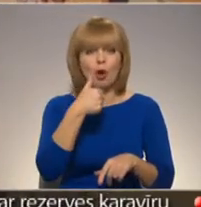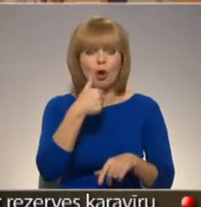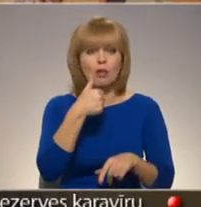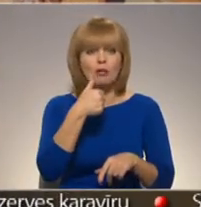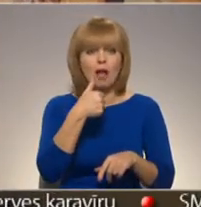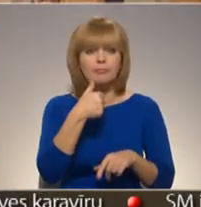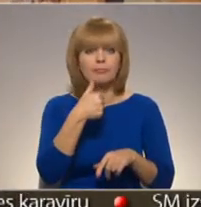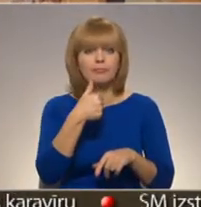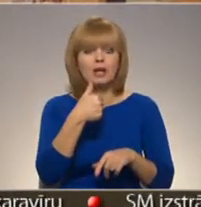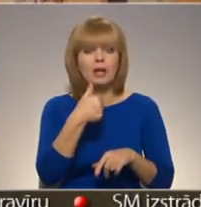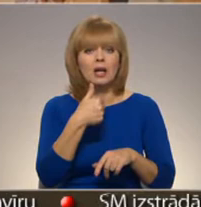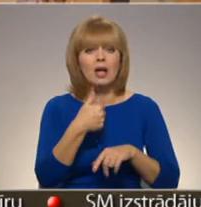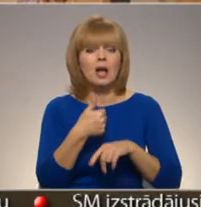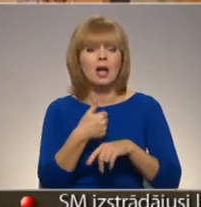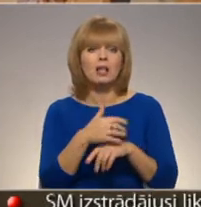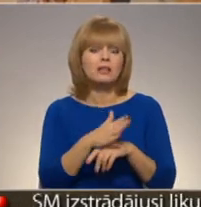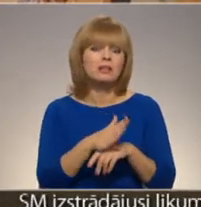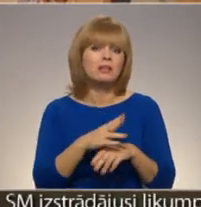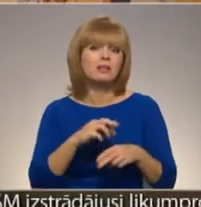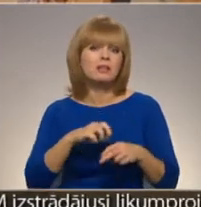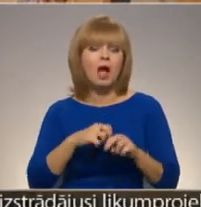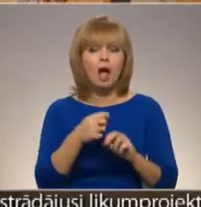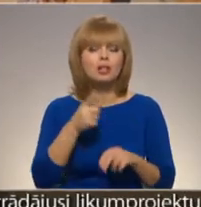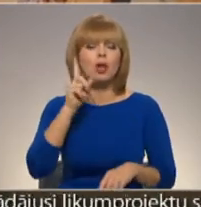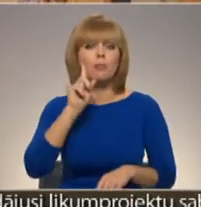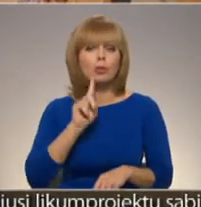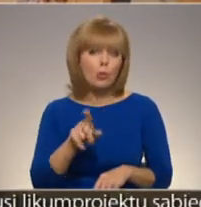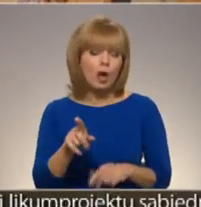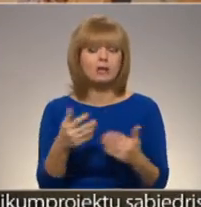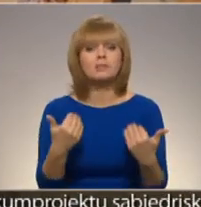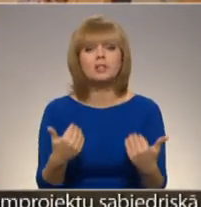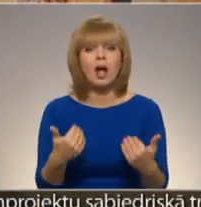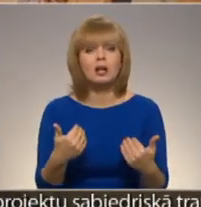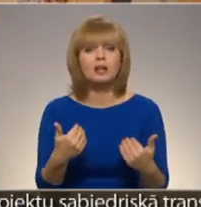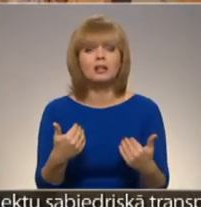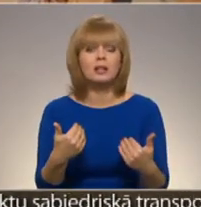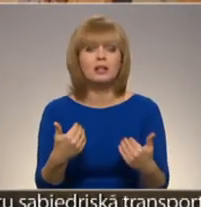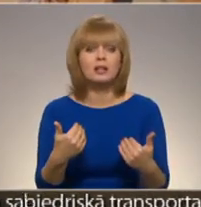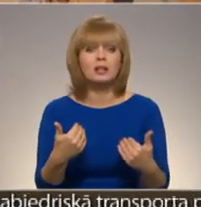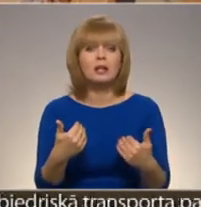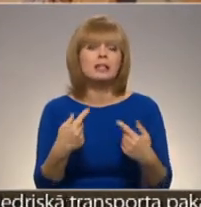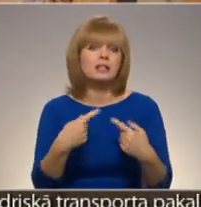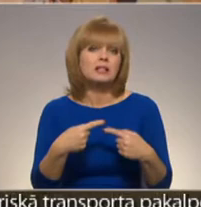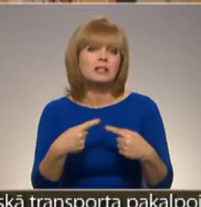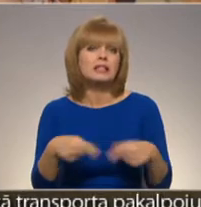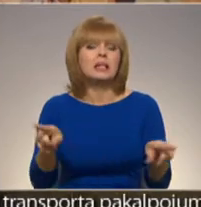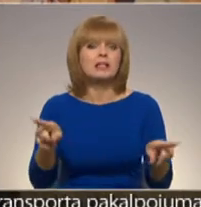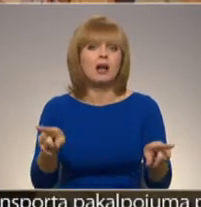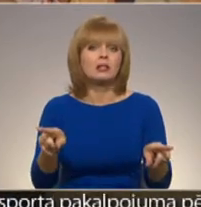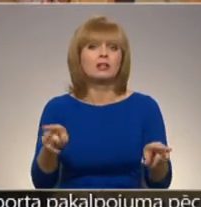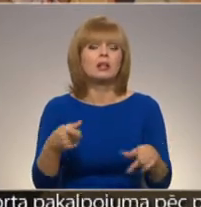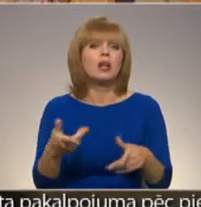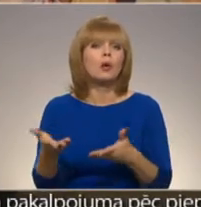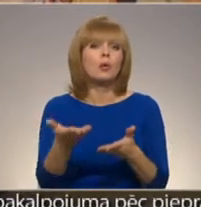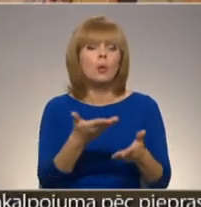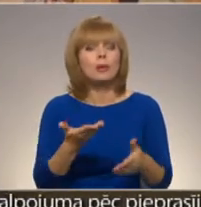tagad par to esmu pārliecinājusies. Bet, nu, protams, ka tagad jau caurlaidēs ir citādāk. Nu, es zinu, kur viņi